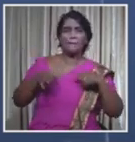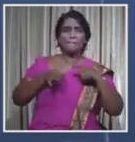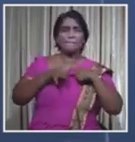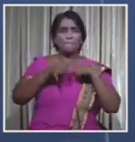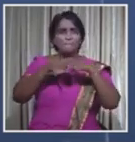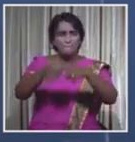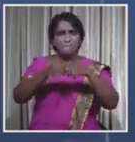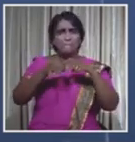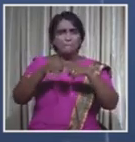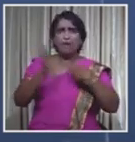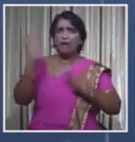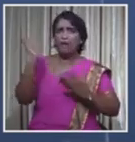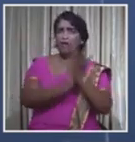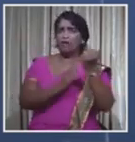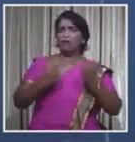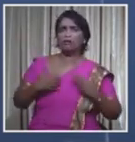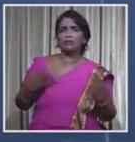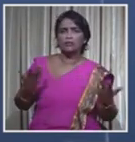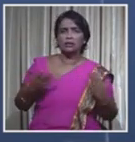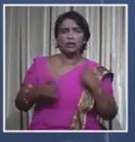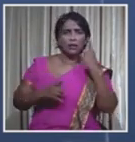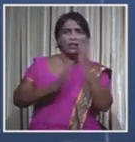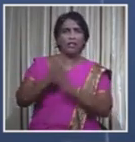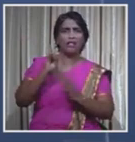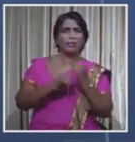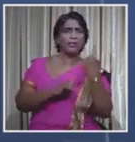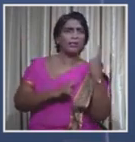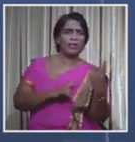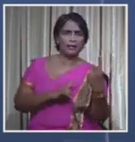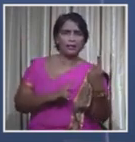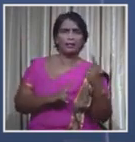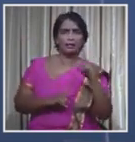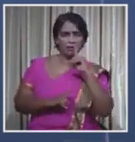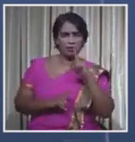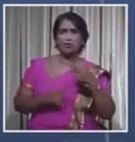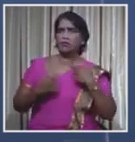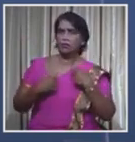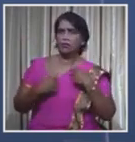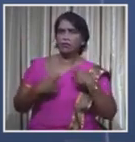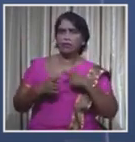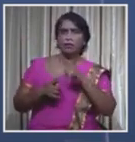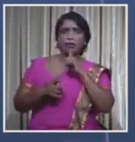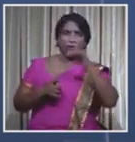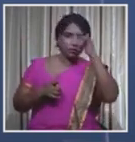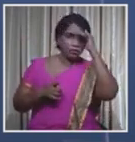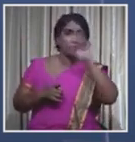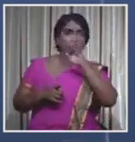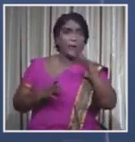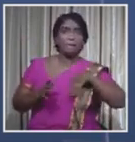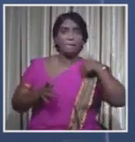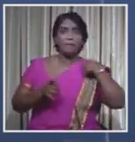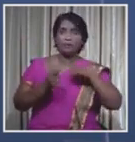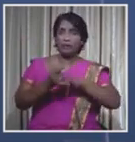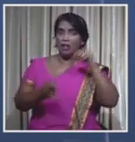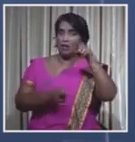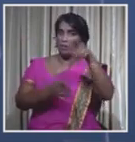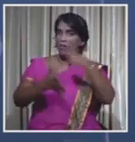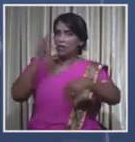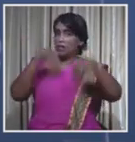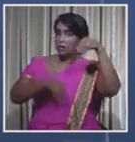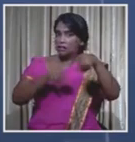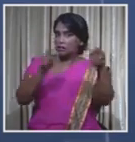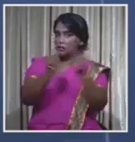තියෙන අයිතියක් නැහැ. එක මන්ත්‍රීට එකයි කියලා වෙලා කිව්වා. අපි මේක කතානායකතුමාන්නේ මේ කියන්නේ මහලේකම්තුමා දේශපාලනය කරන්න